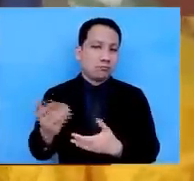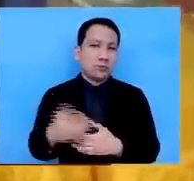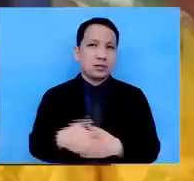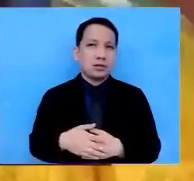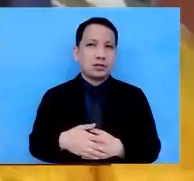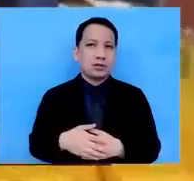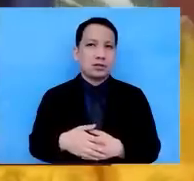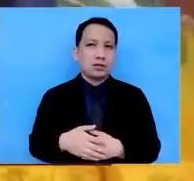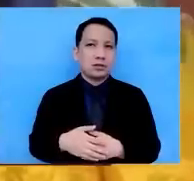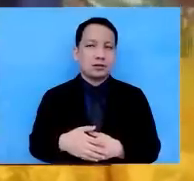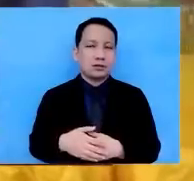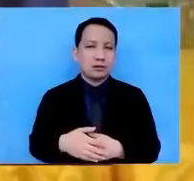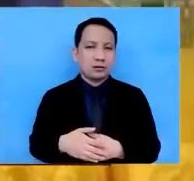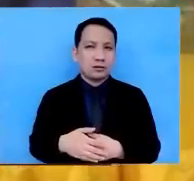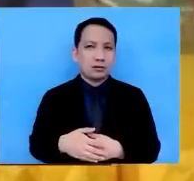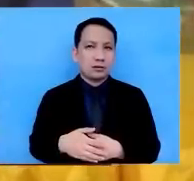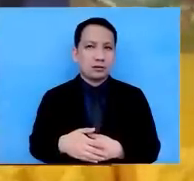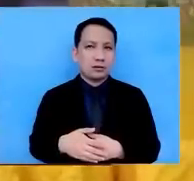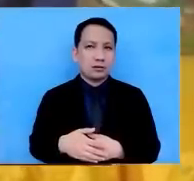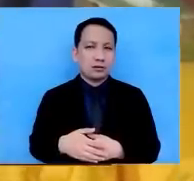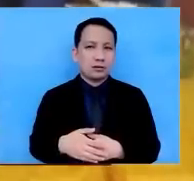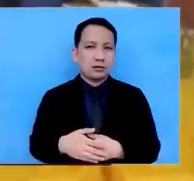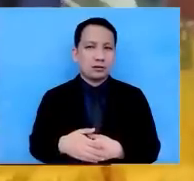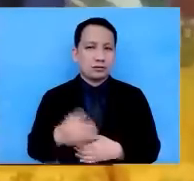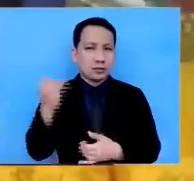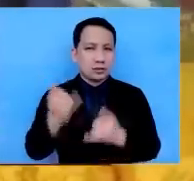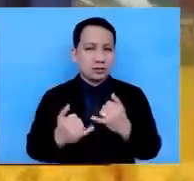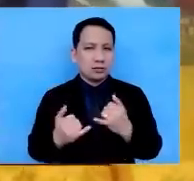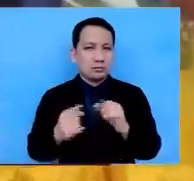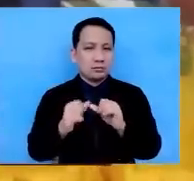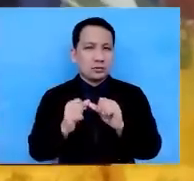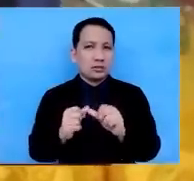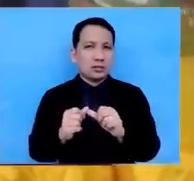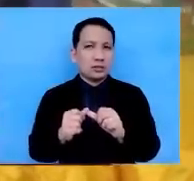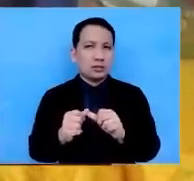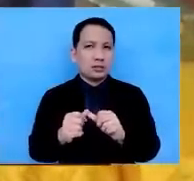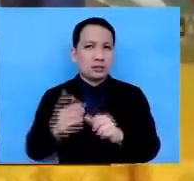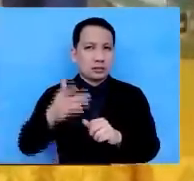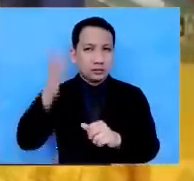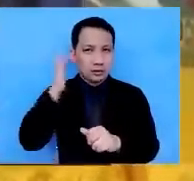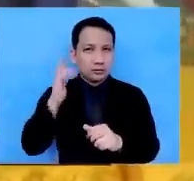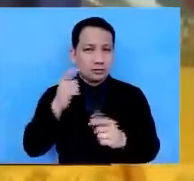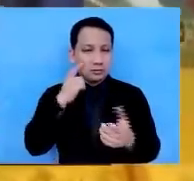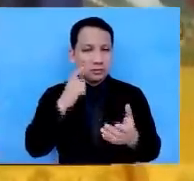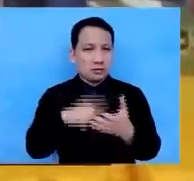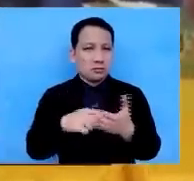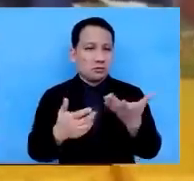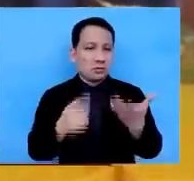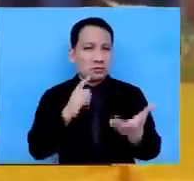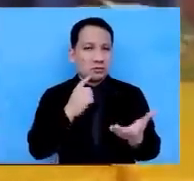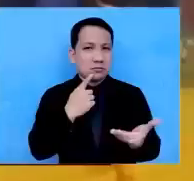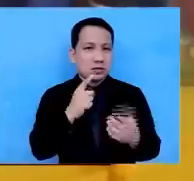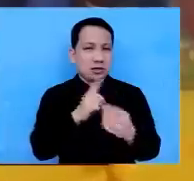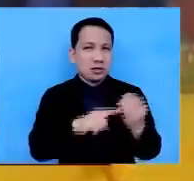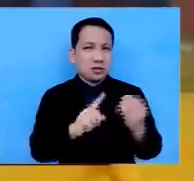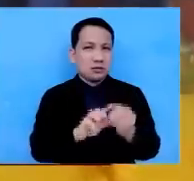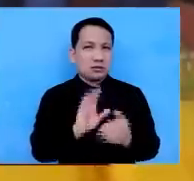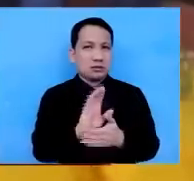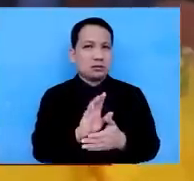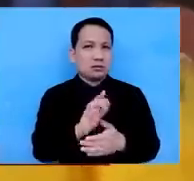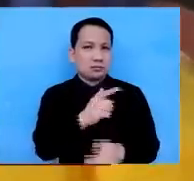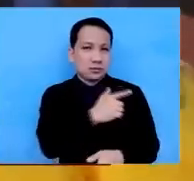victim has a very sensitive information against General